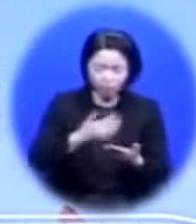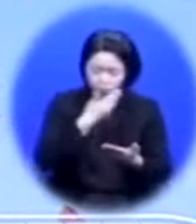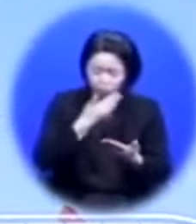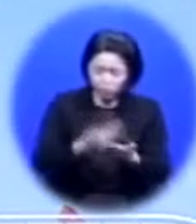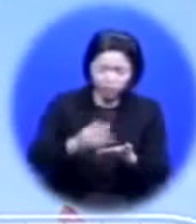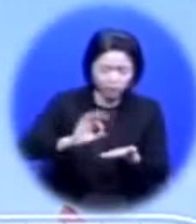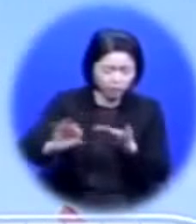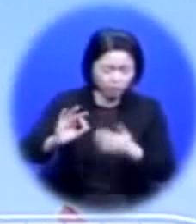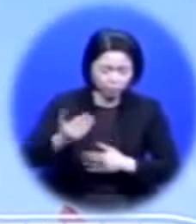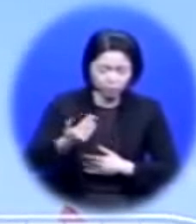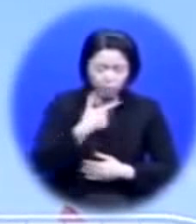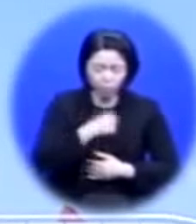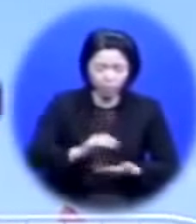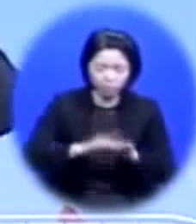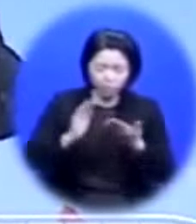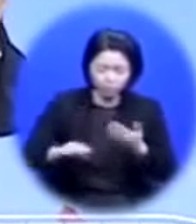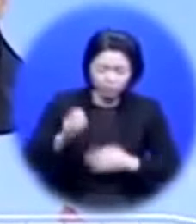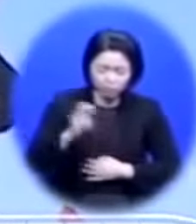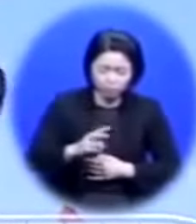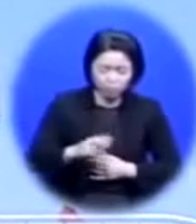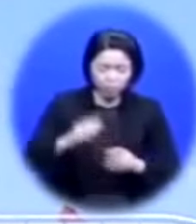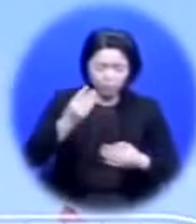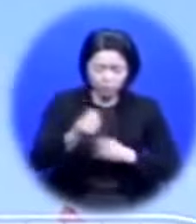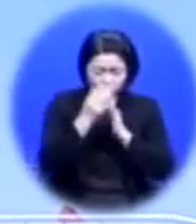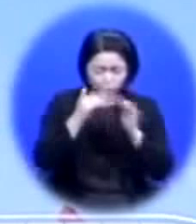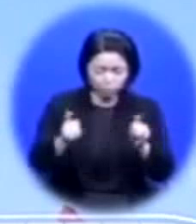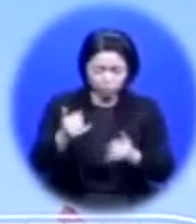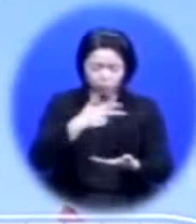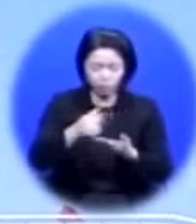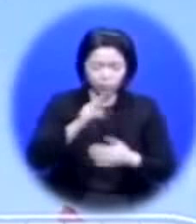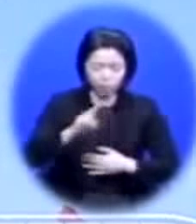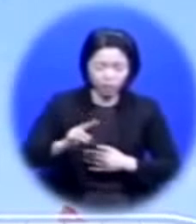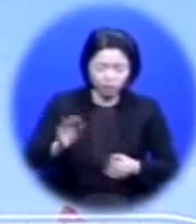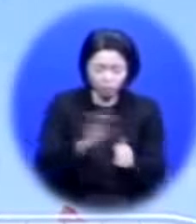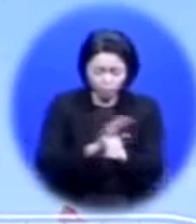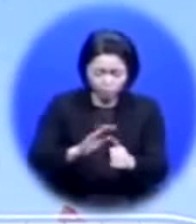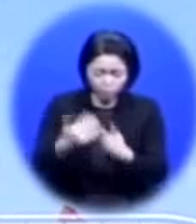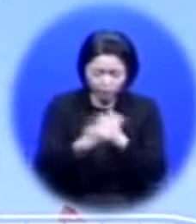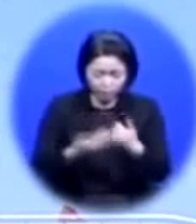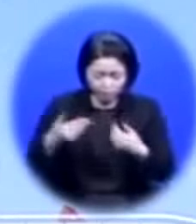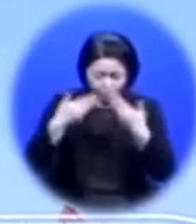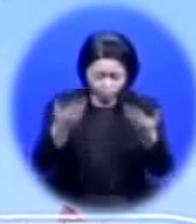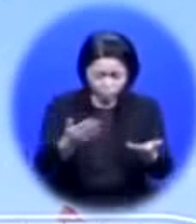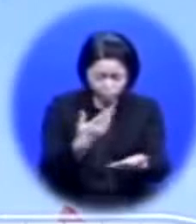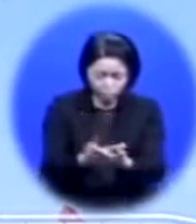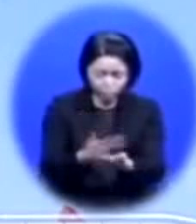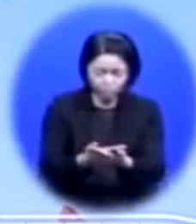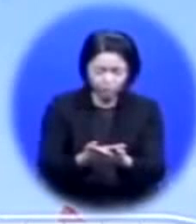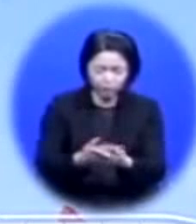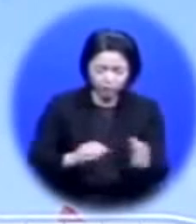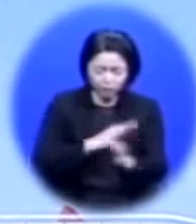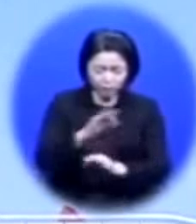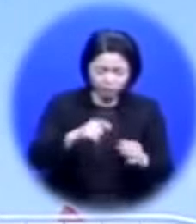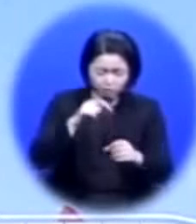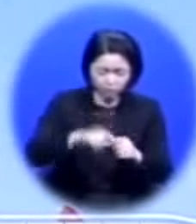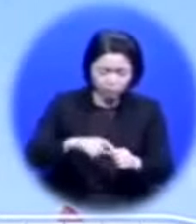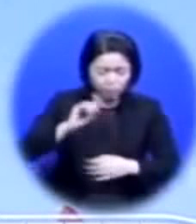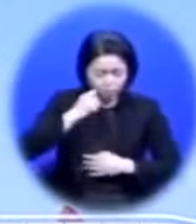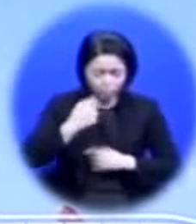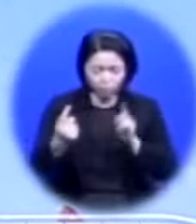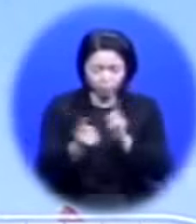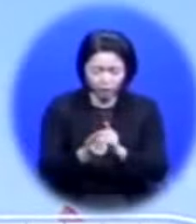사용되기 원합니다 그리고 성도들에게 주여 위로와 은혜를 주소서 경제적으로 어려움 당한